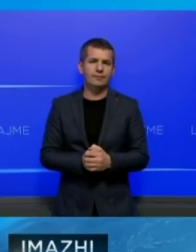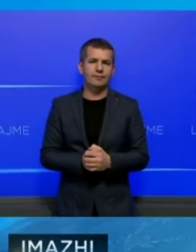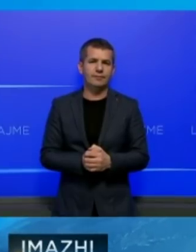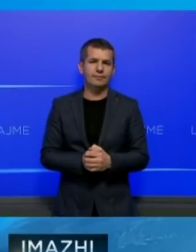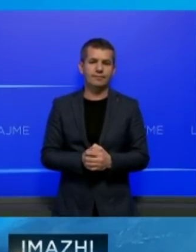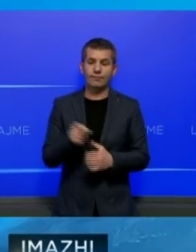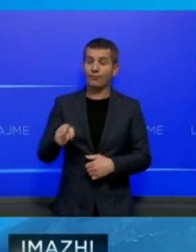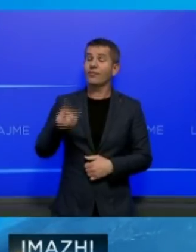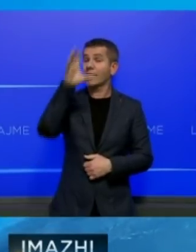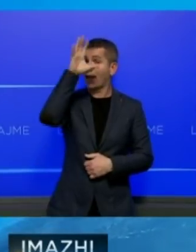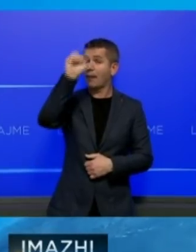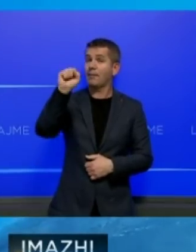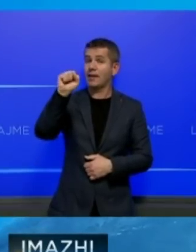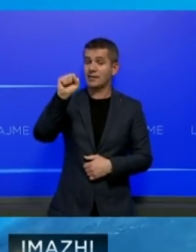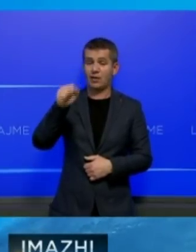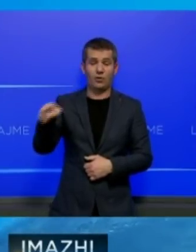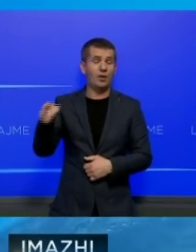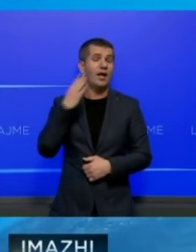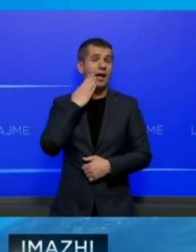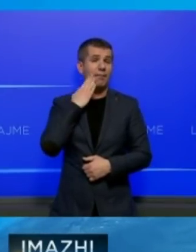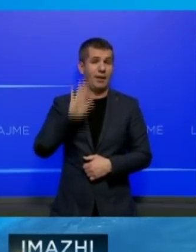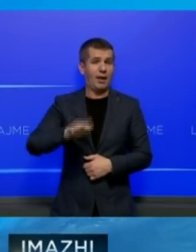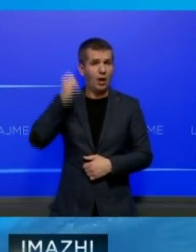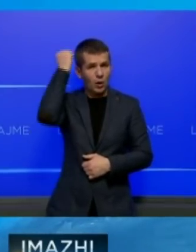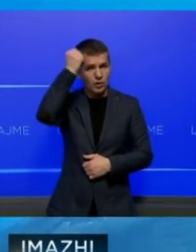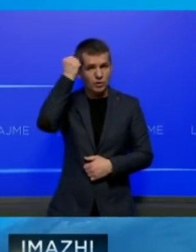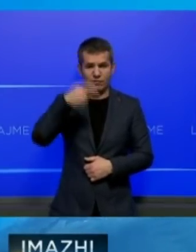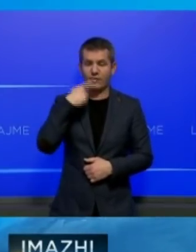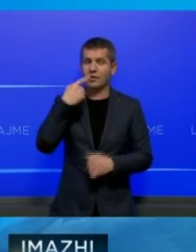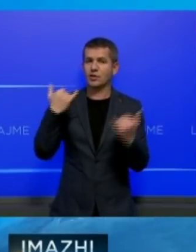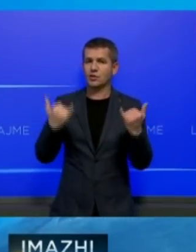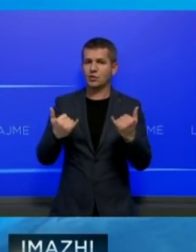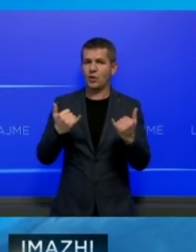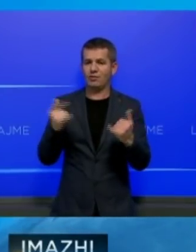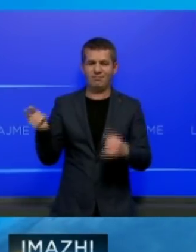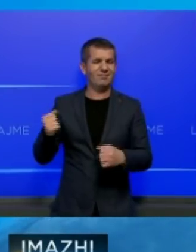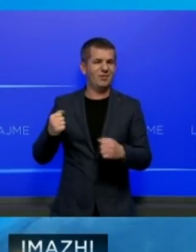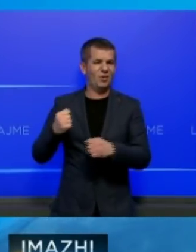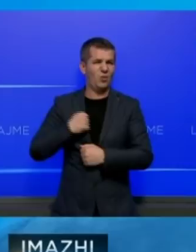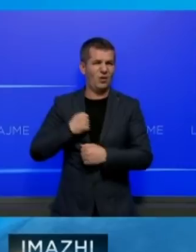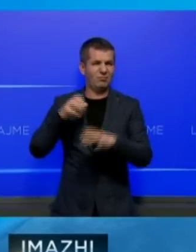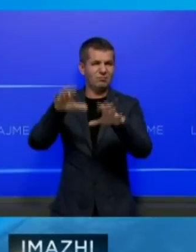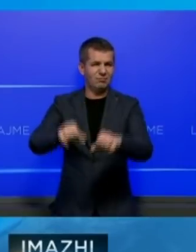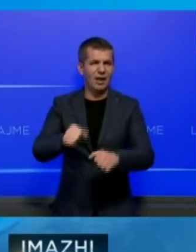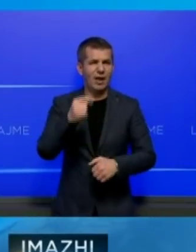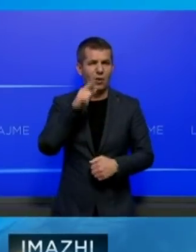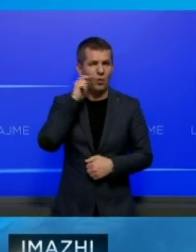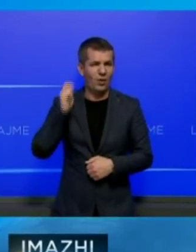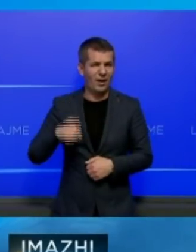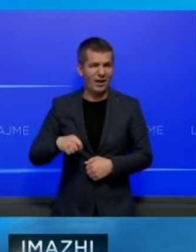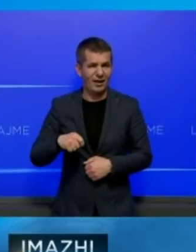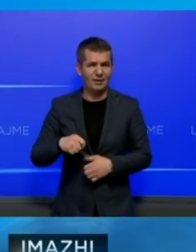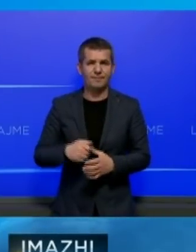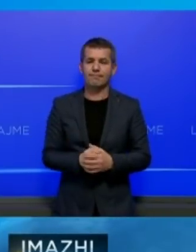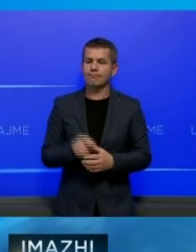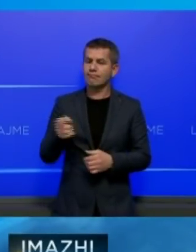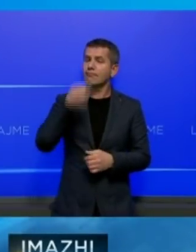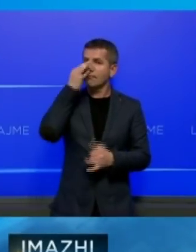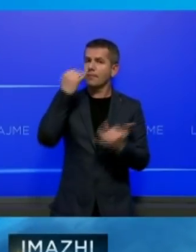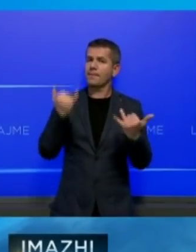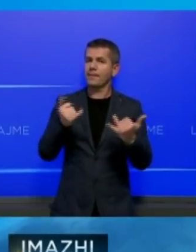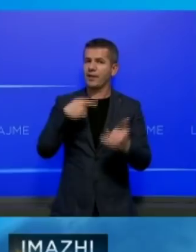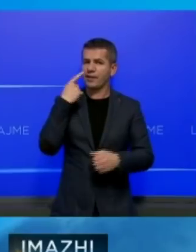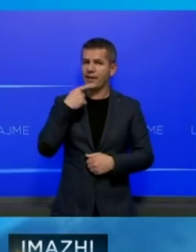E ambasadori i SBA-s në Kosovë, Jeffrey Hovnir, ka folur rreth agresionit ushtarak rus në Ukrainë. Ai në një shkrim autorial ka thënë